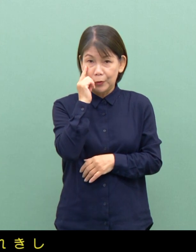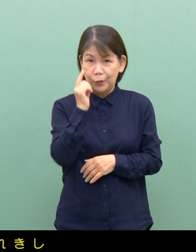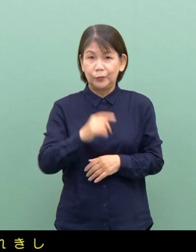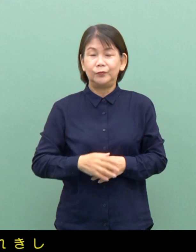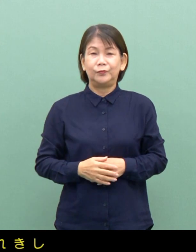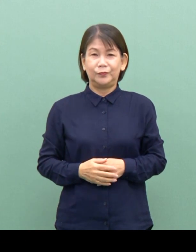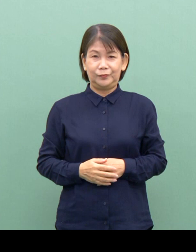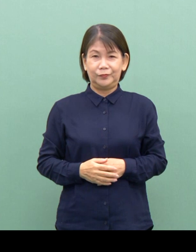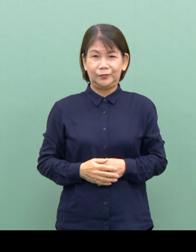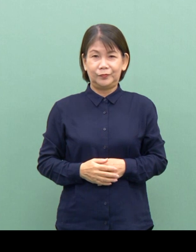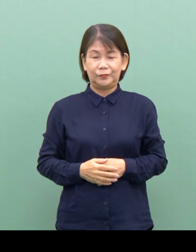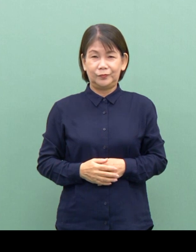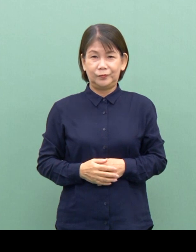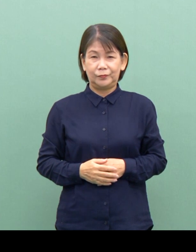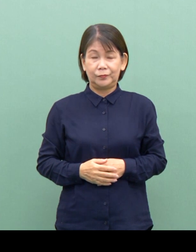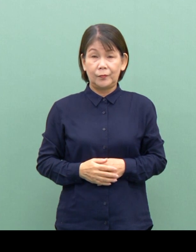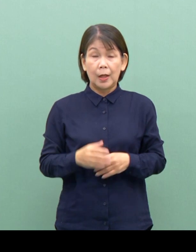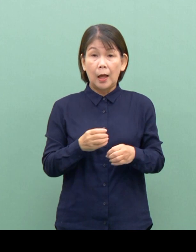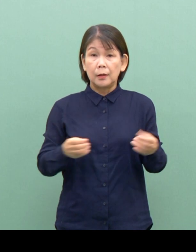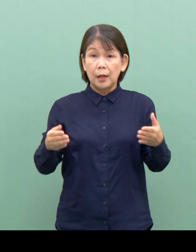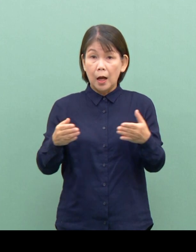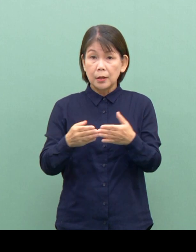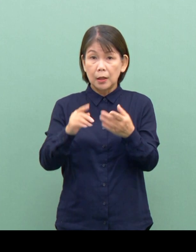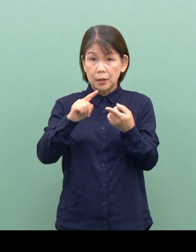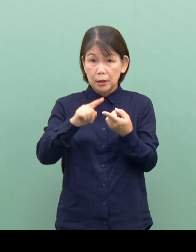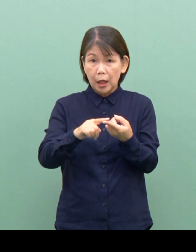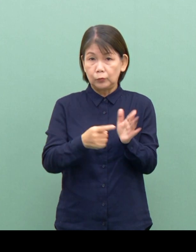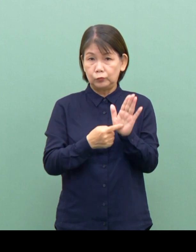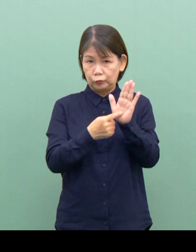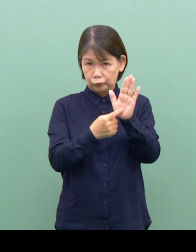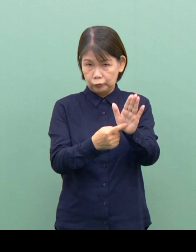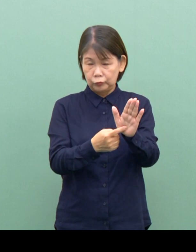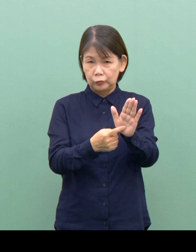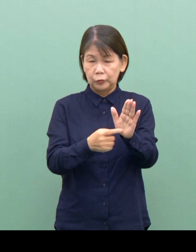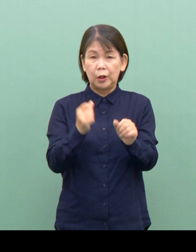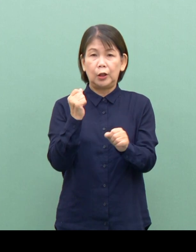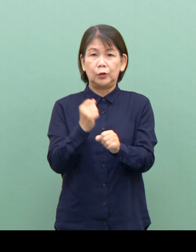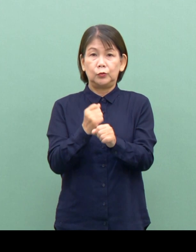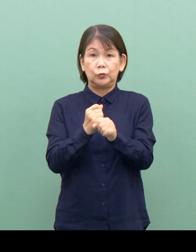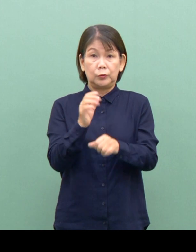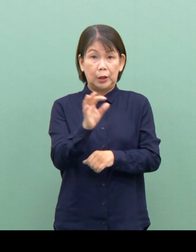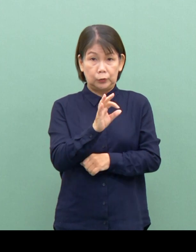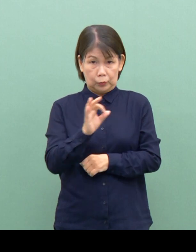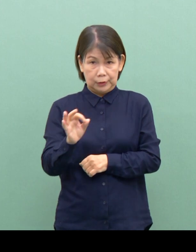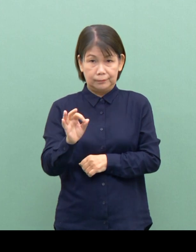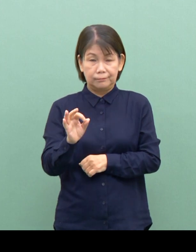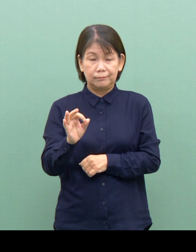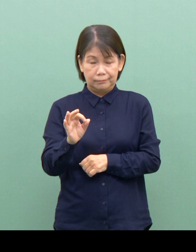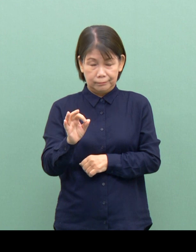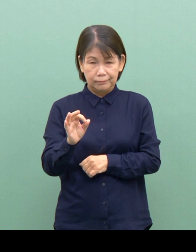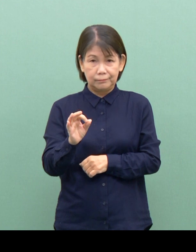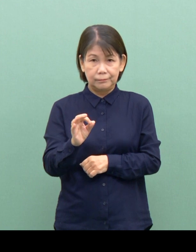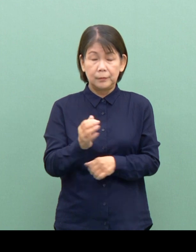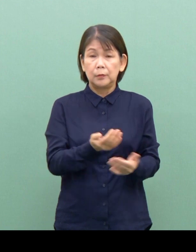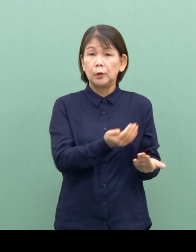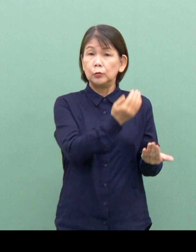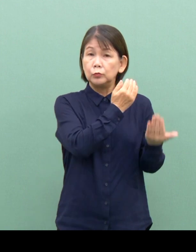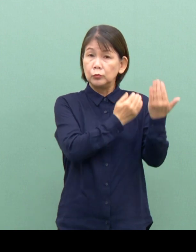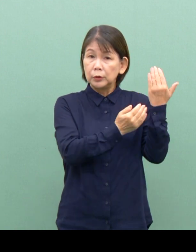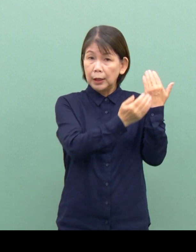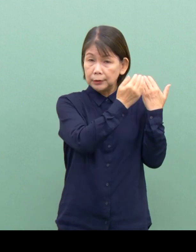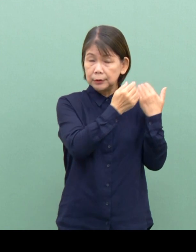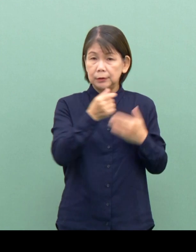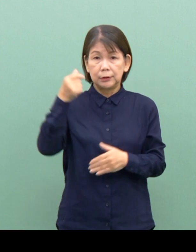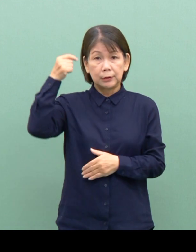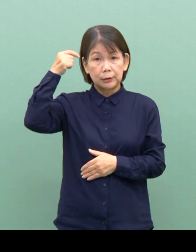みましょう。長崎俵物は長崎らしさを生かした長崎ブランドの水産加工品です